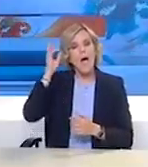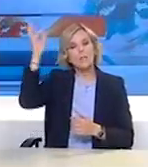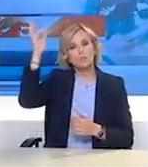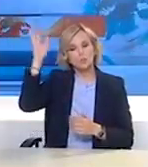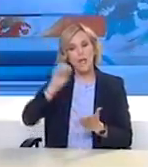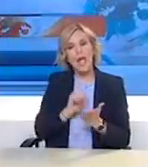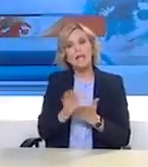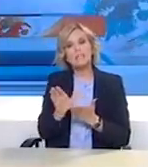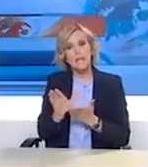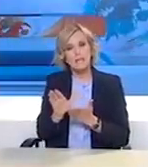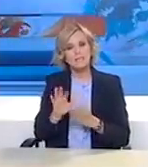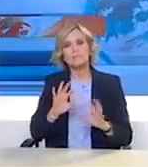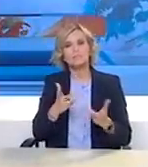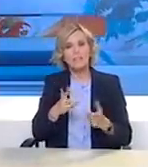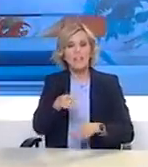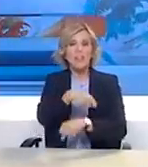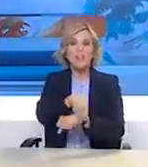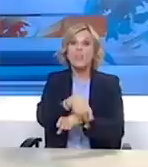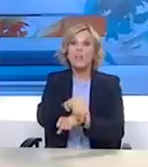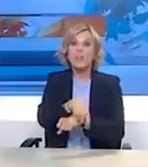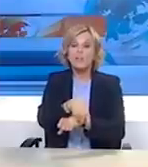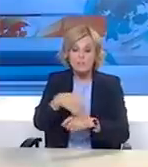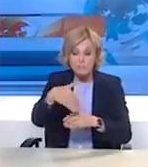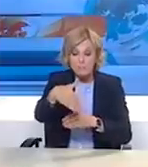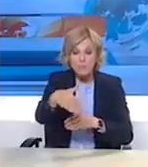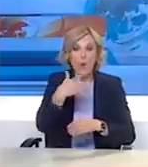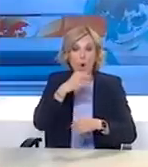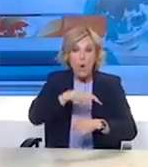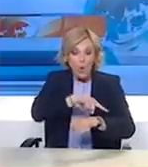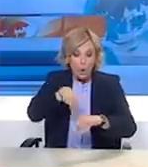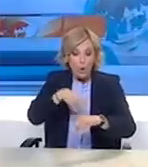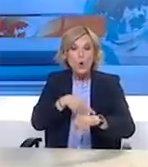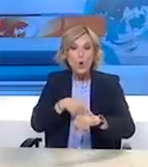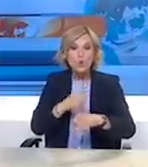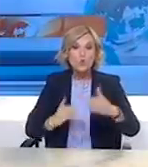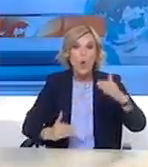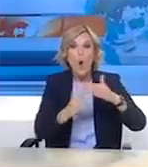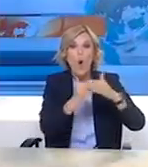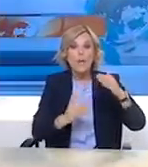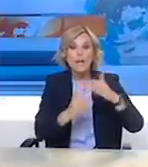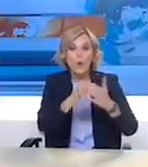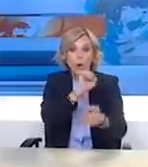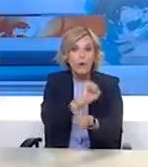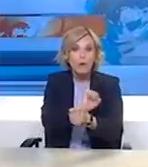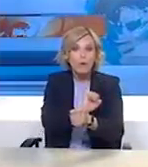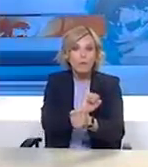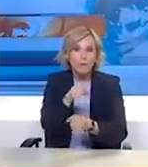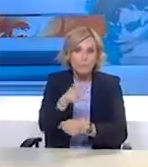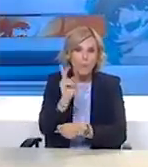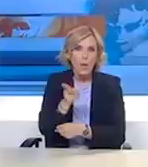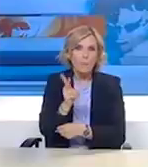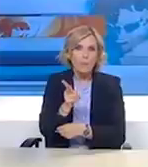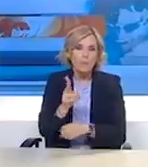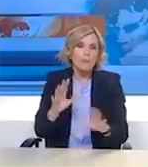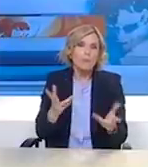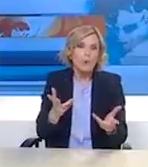των ενώπιων δικαστηρίων εκείνες οι δίκες που κινδυνεύει να συμπληρωθεί το ανώτατο όριο προσωρινής κράτησης. Αυτή η διαδικασία δεν αποτελεί κίνδυνο για όσους μετά